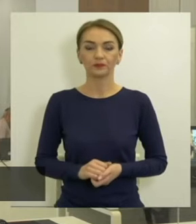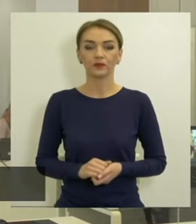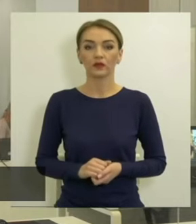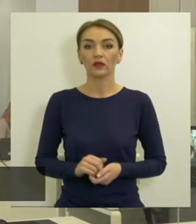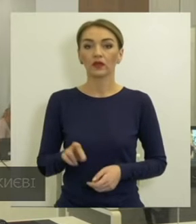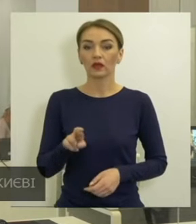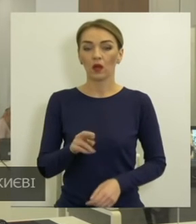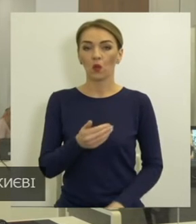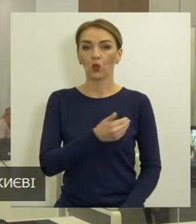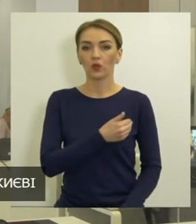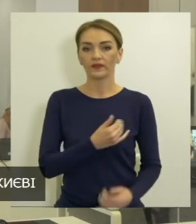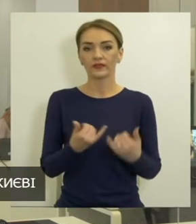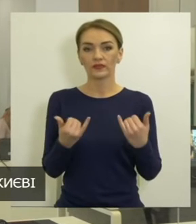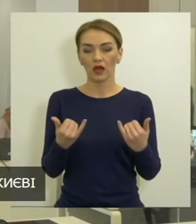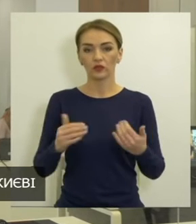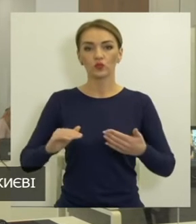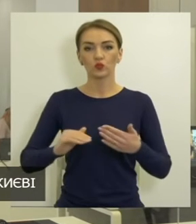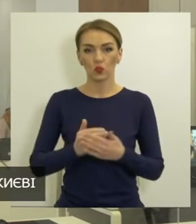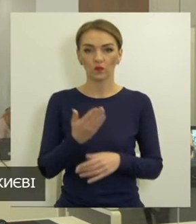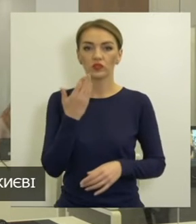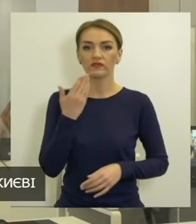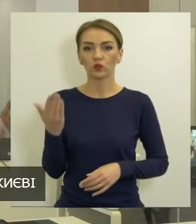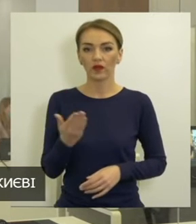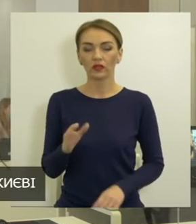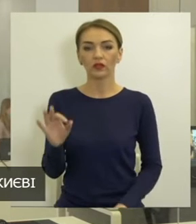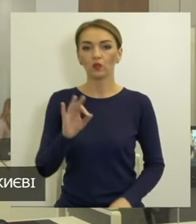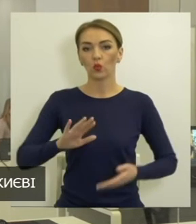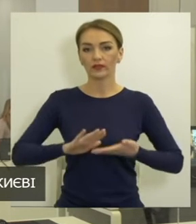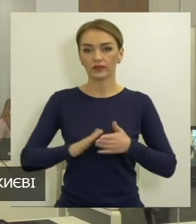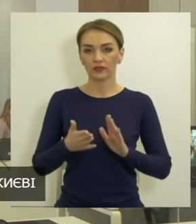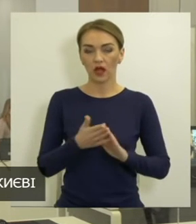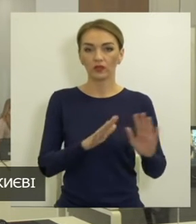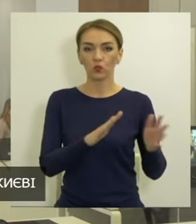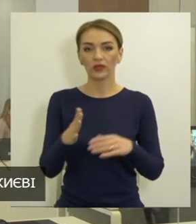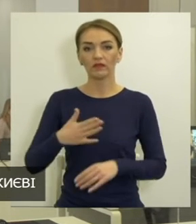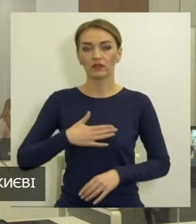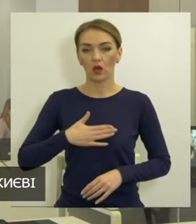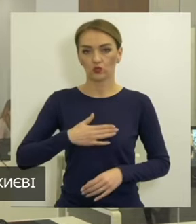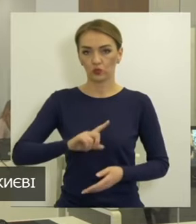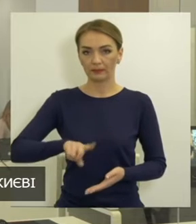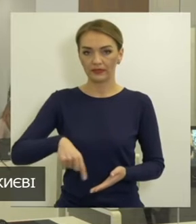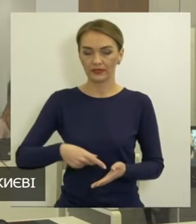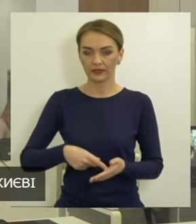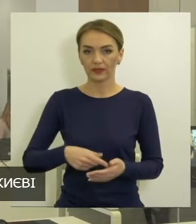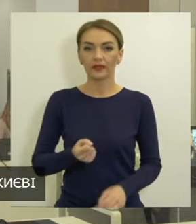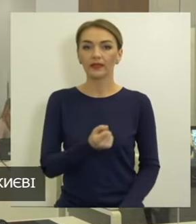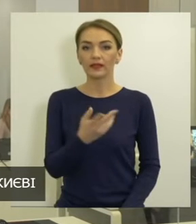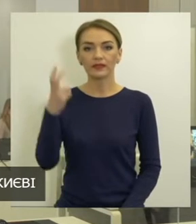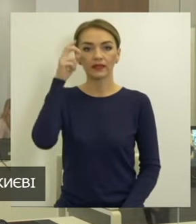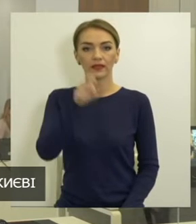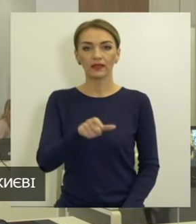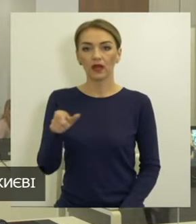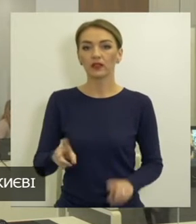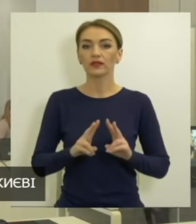Я хотів зараз знову звітувати про стан подій в нашому місті. Кількість киян,